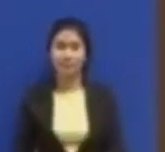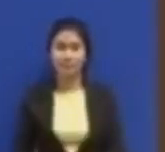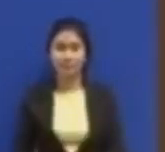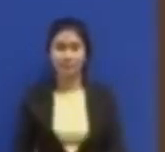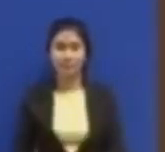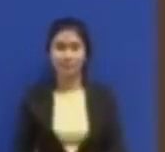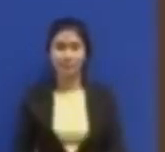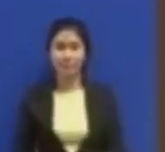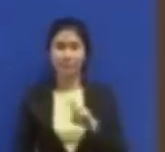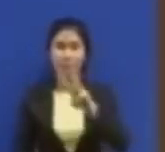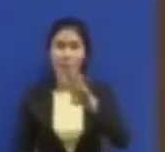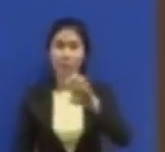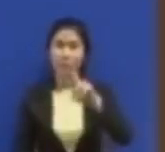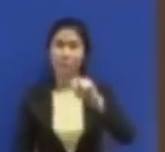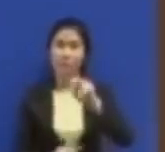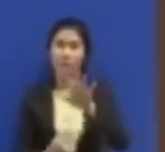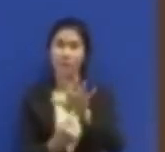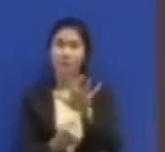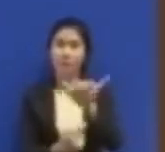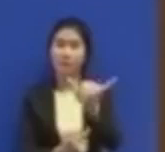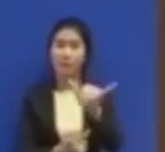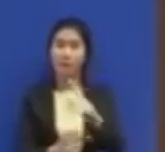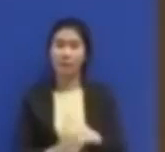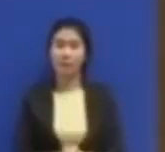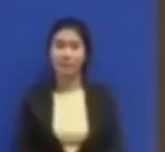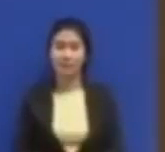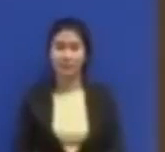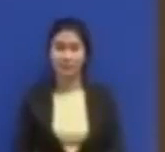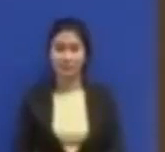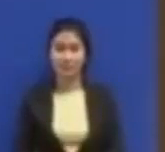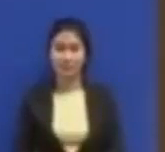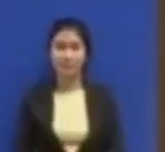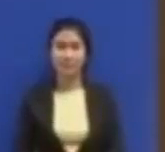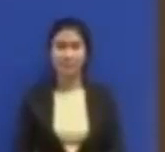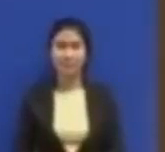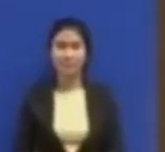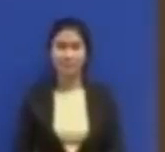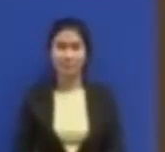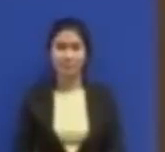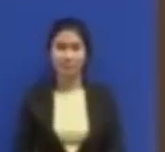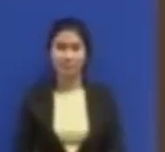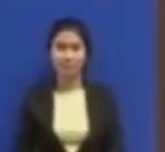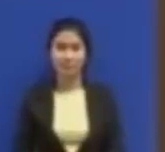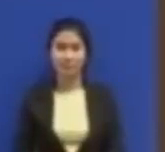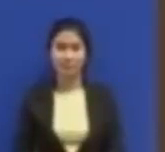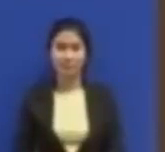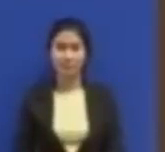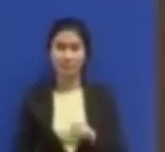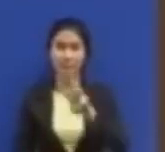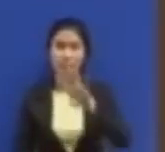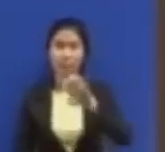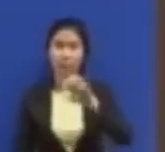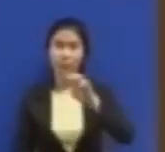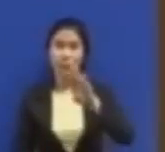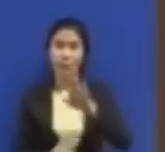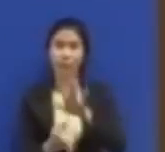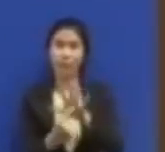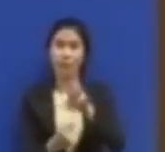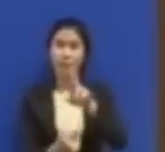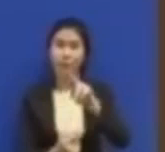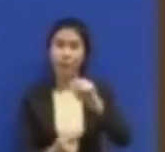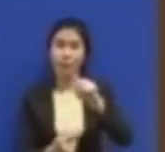อกวิไนสร้างสุขดี164พลตำรวจโทวิบูลบางท่า